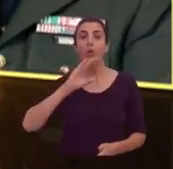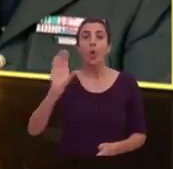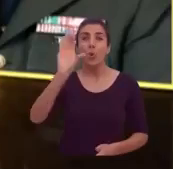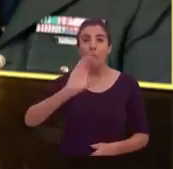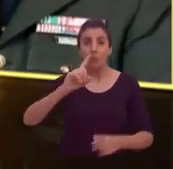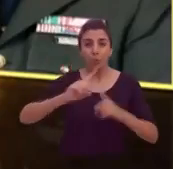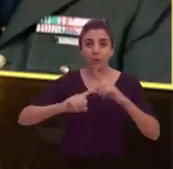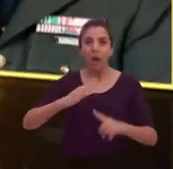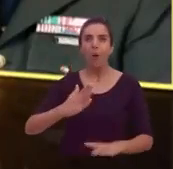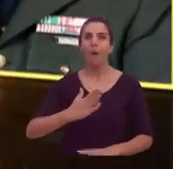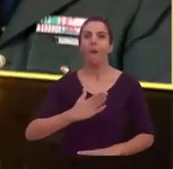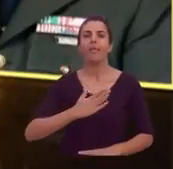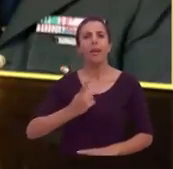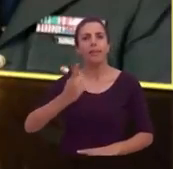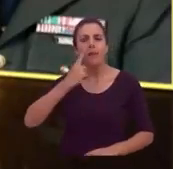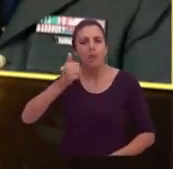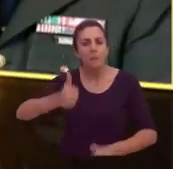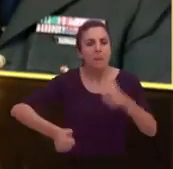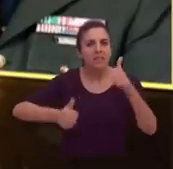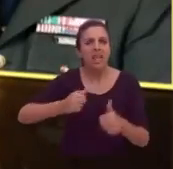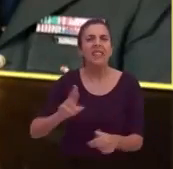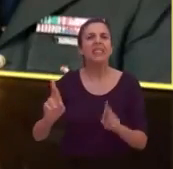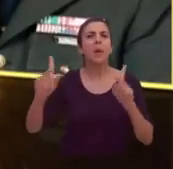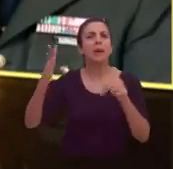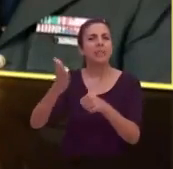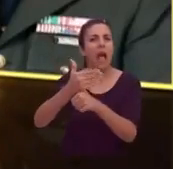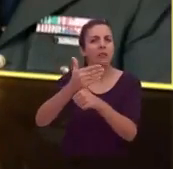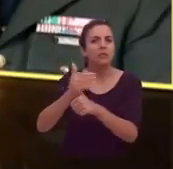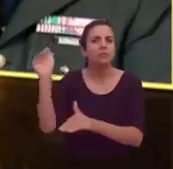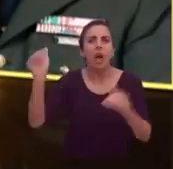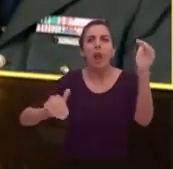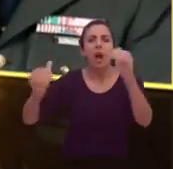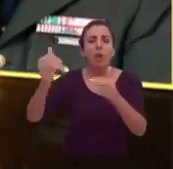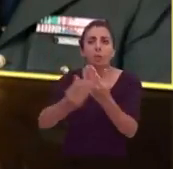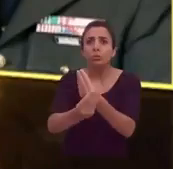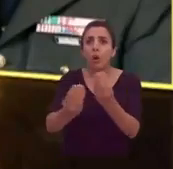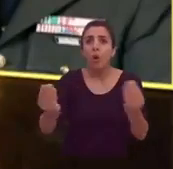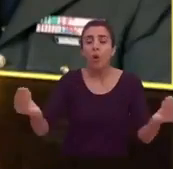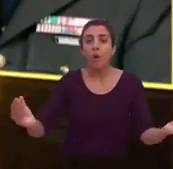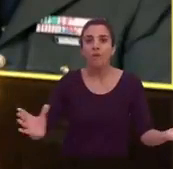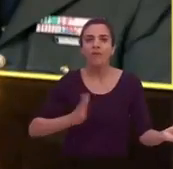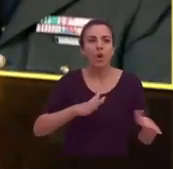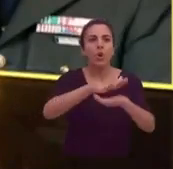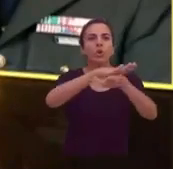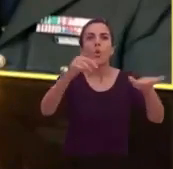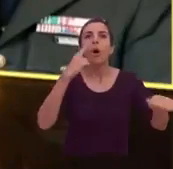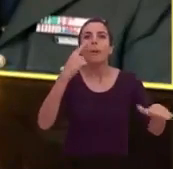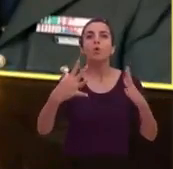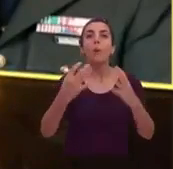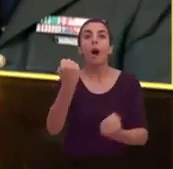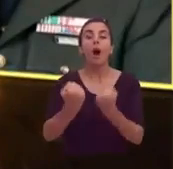önünde devlet erkanı ve yabancı elçilik mensupları kendilerine ayrılan yerlerde duruyorlar. Düzlükte bir top arabası